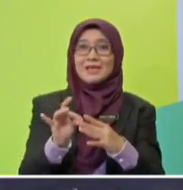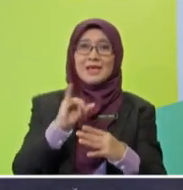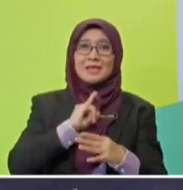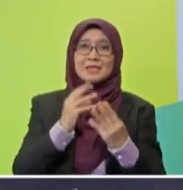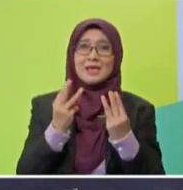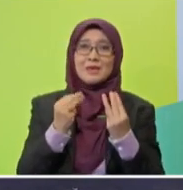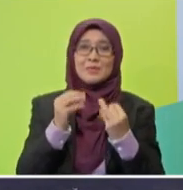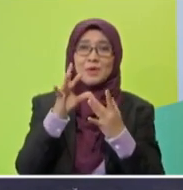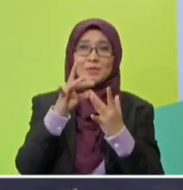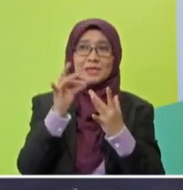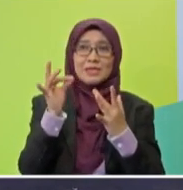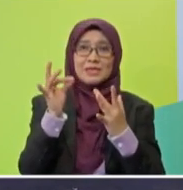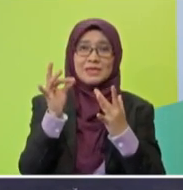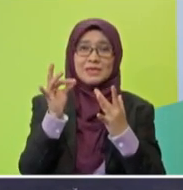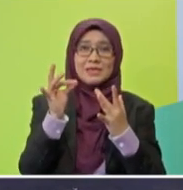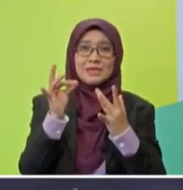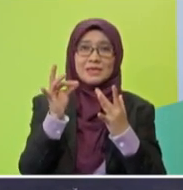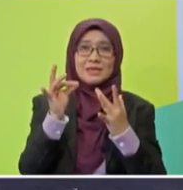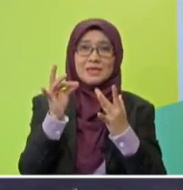yang pertama